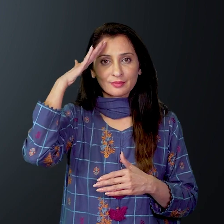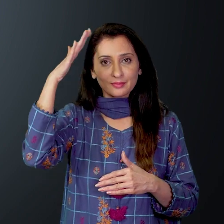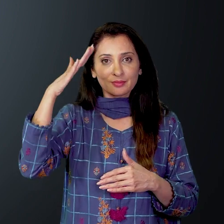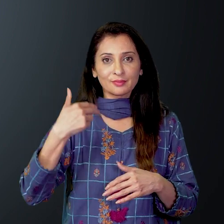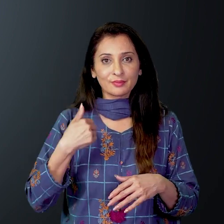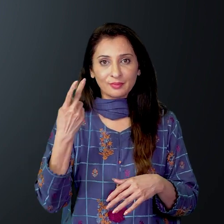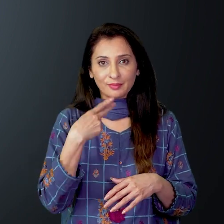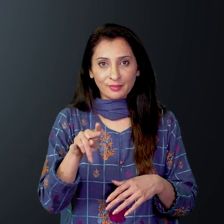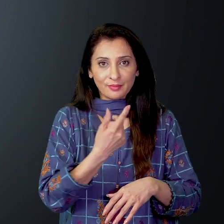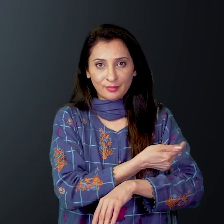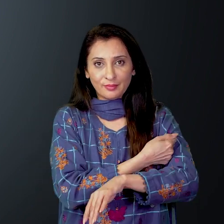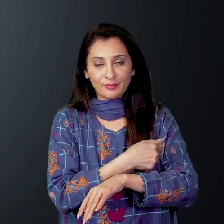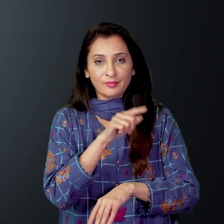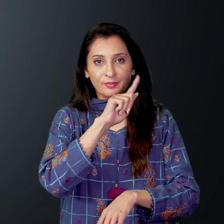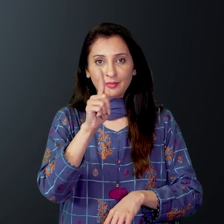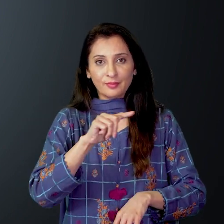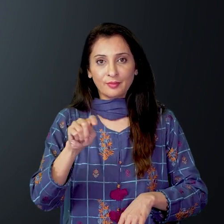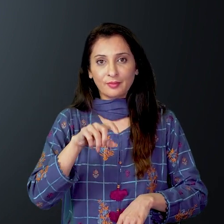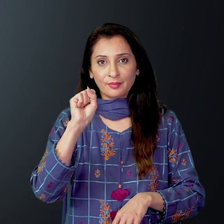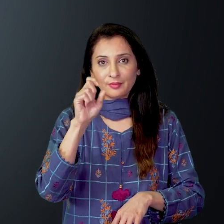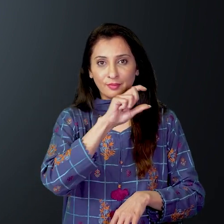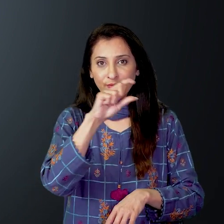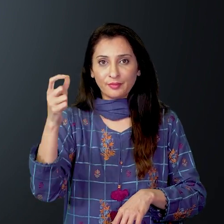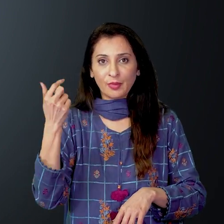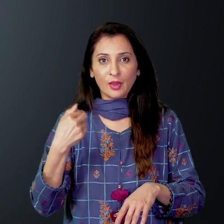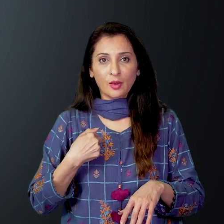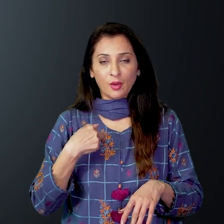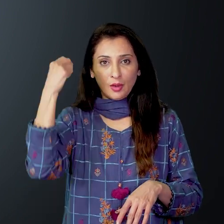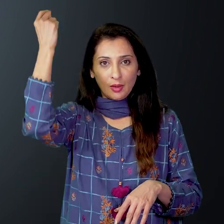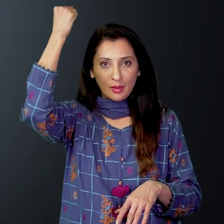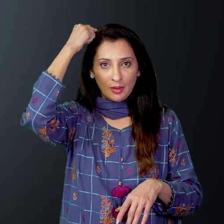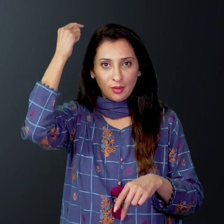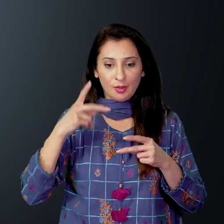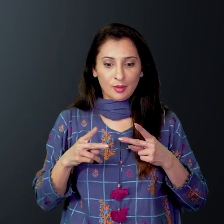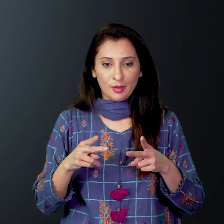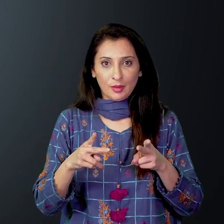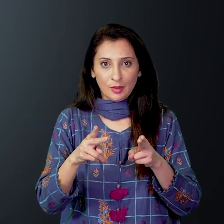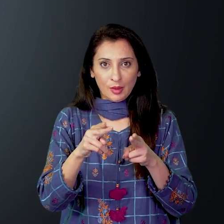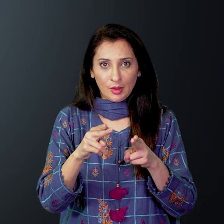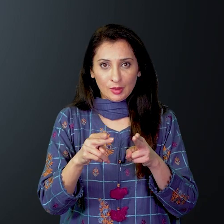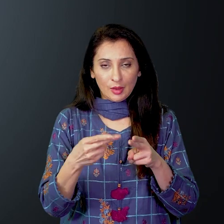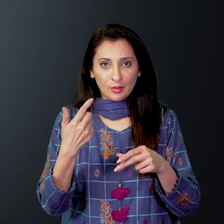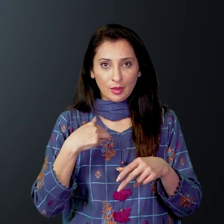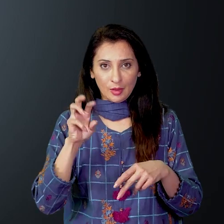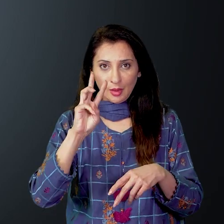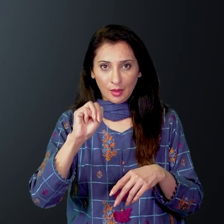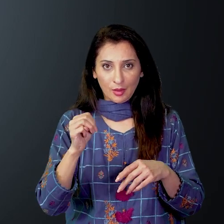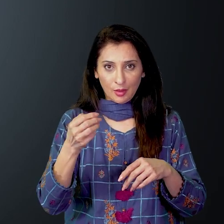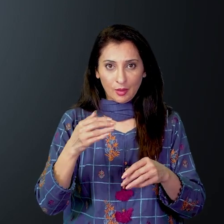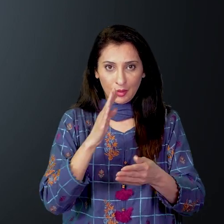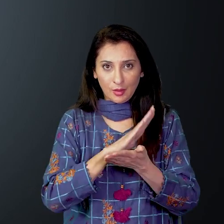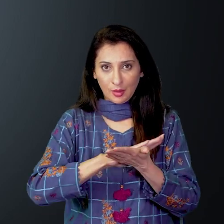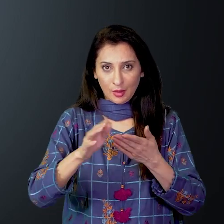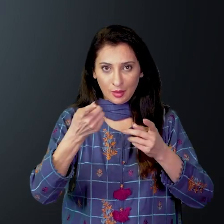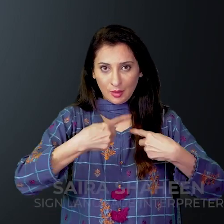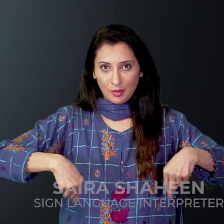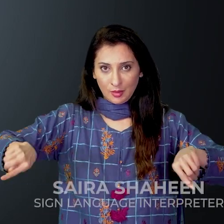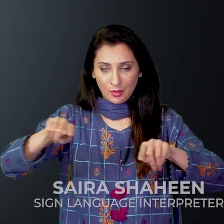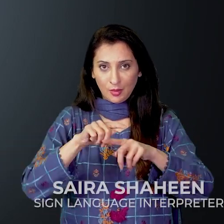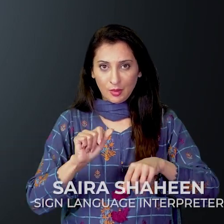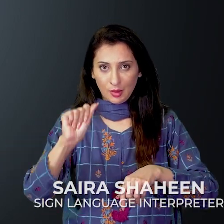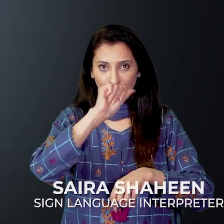अस्सलाम वालेकुम जी, मेरा नाम डॉक्टर ज़ैनब सरवर है। मैंने अपना मास्टर्स इन न्यूरो सर्जरी किया है फ्रॉम मेयो हॉस्पिटल, एशिया का सबसे